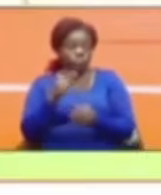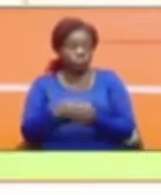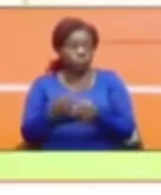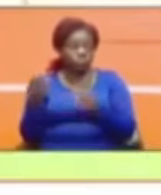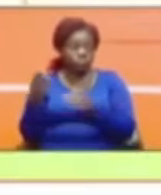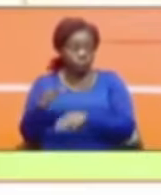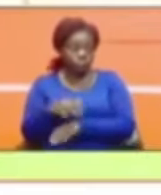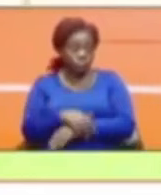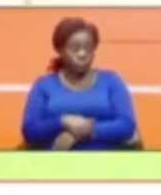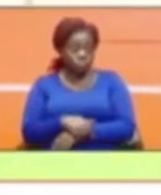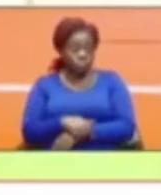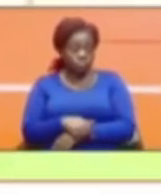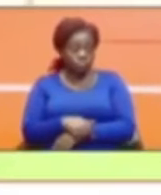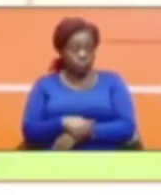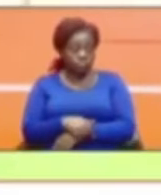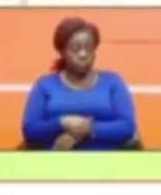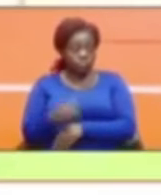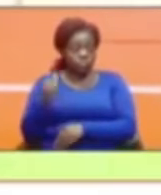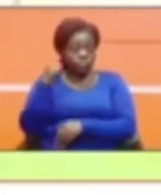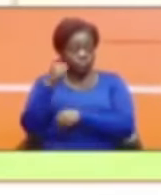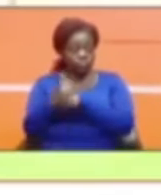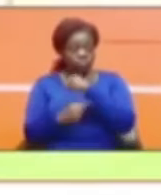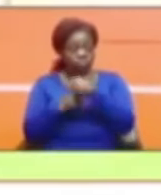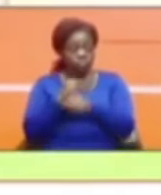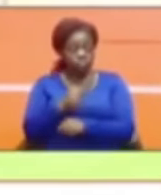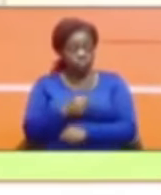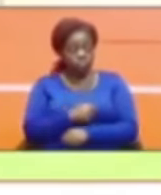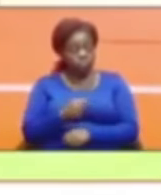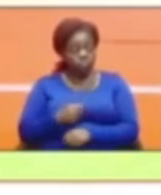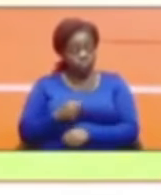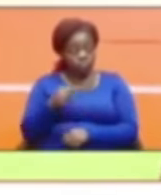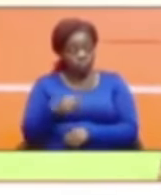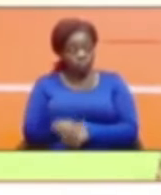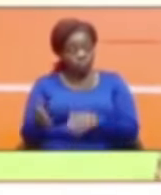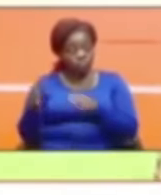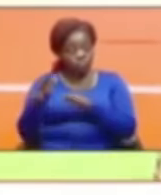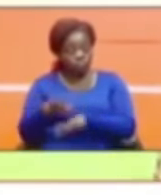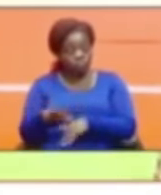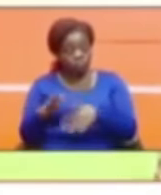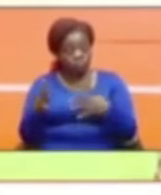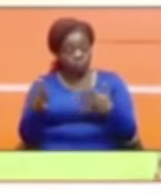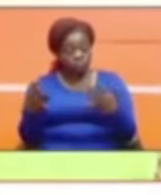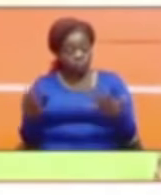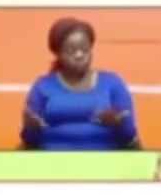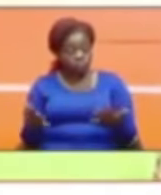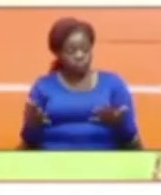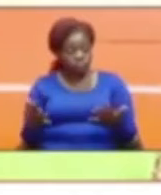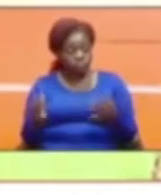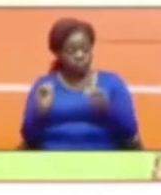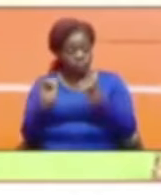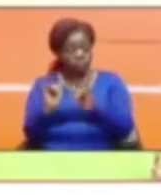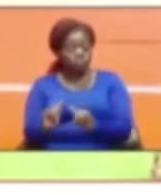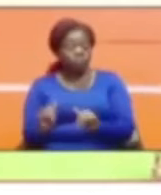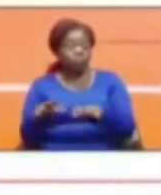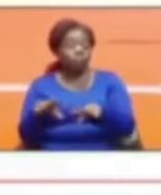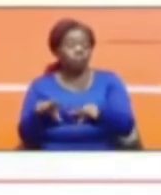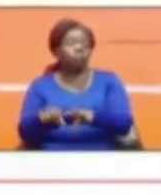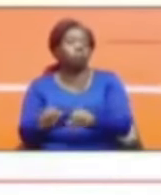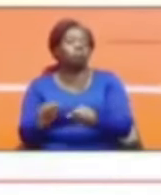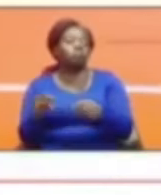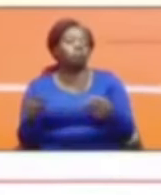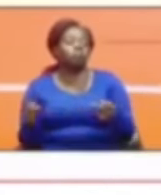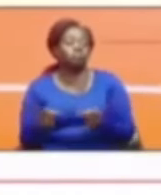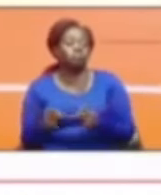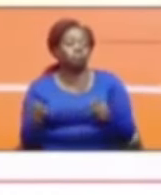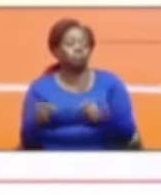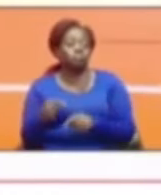ng'afudde. Omwaka oguwedde omugenzi we yafa okugenda okuva mu kuziika bwe basigalawo bawamba buwana